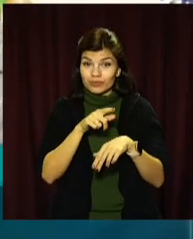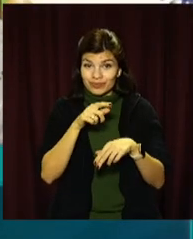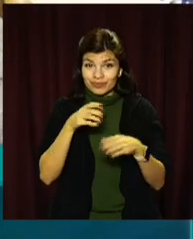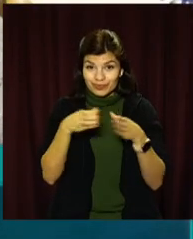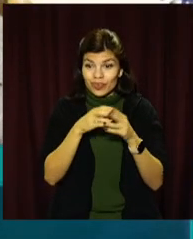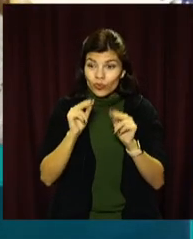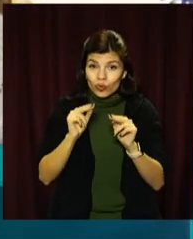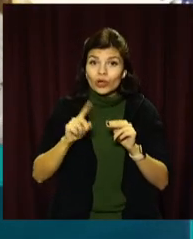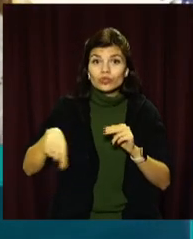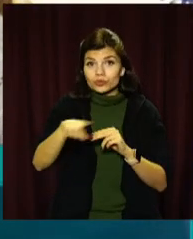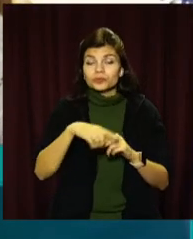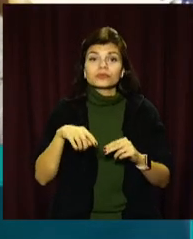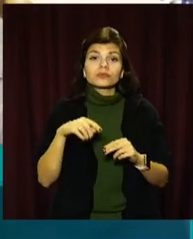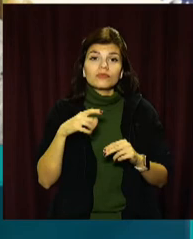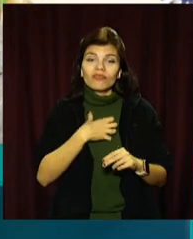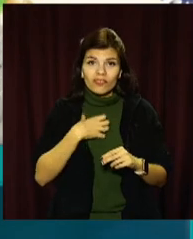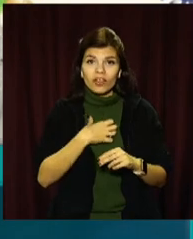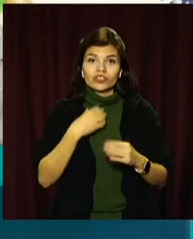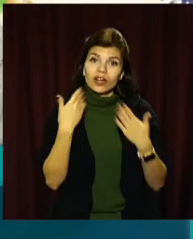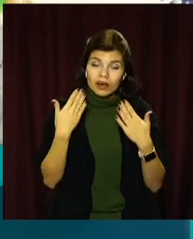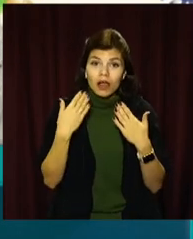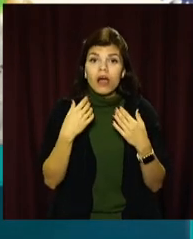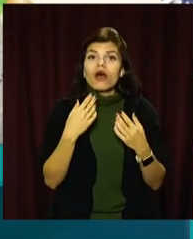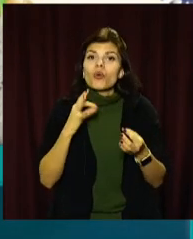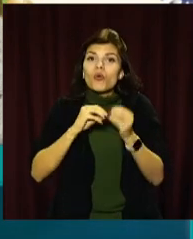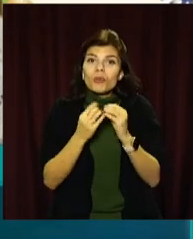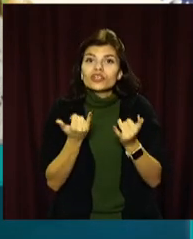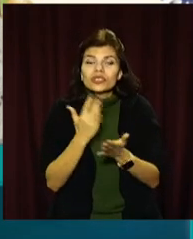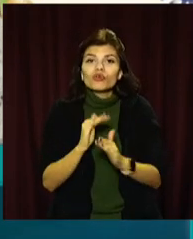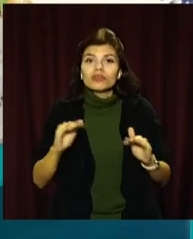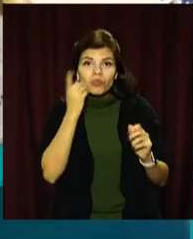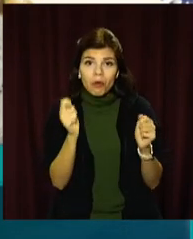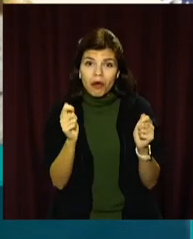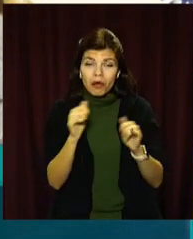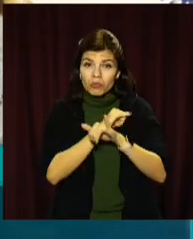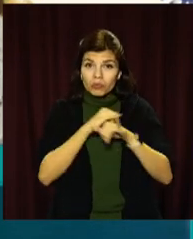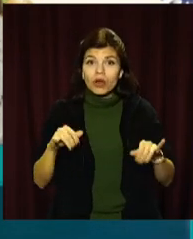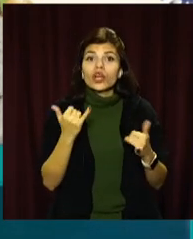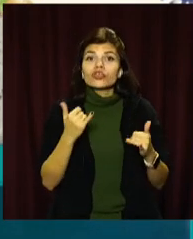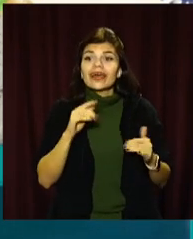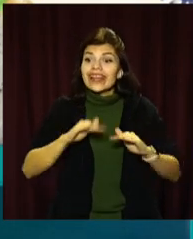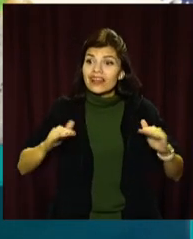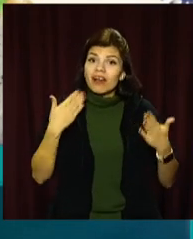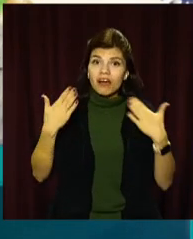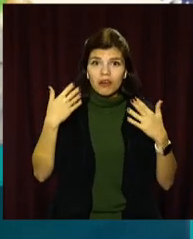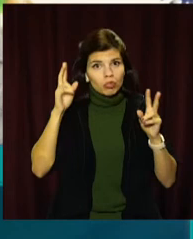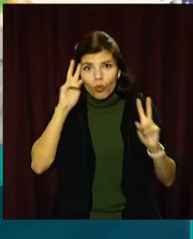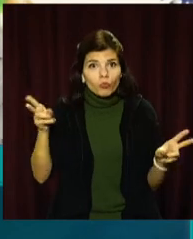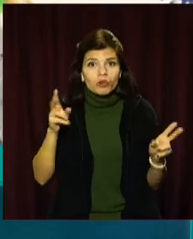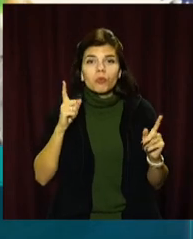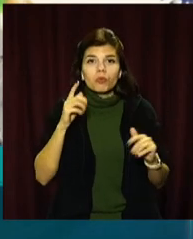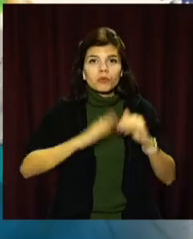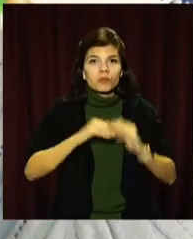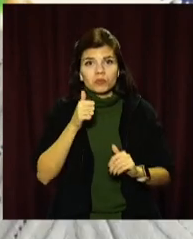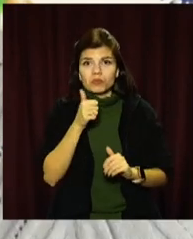дуже контактують не між собою активно, а з гаджетами. І тому, коли виникає питання комунікації між собою, вони не вміють